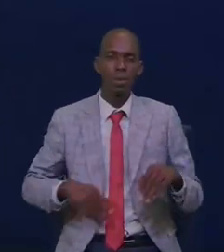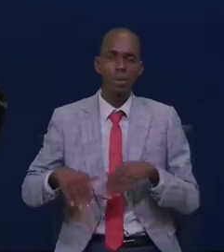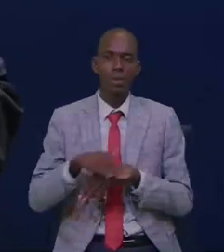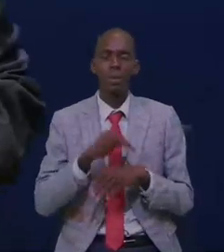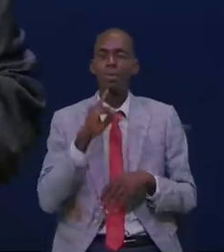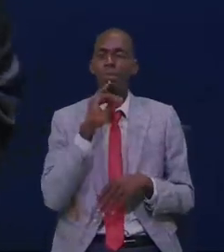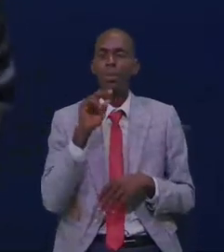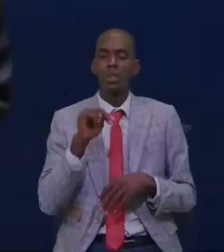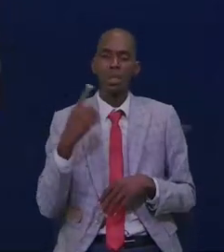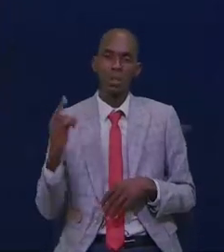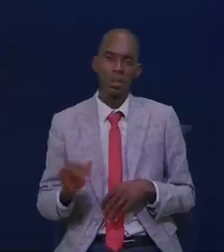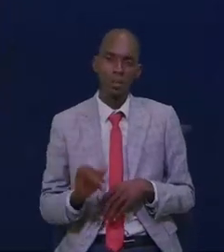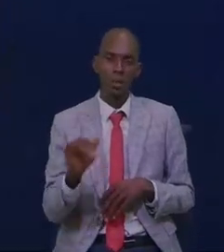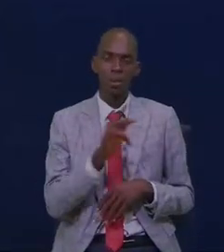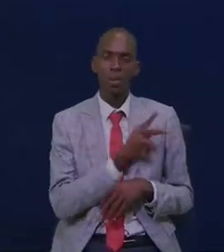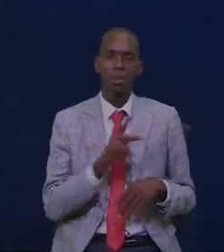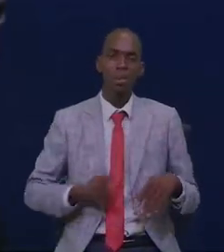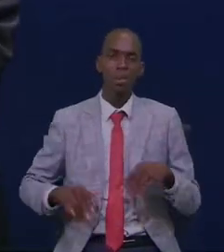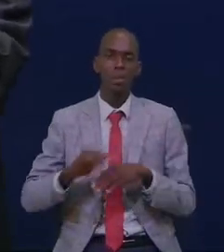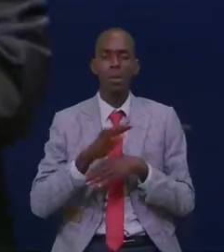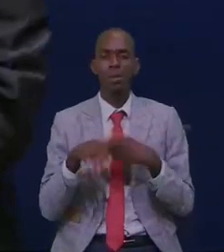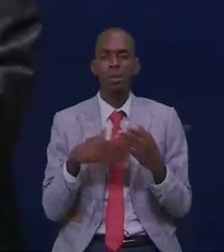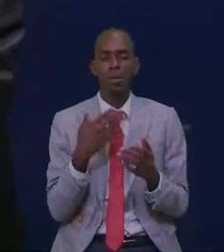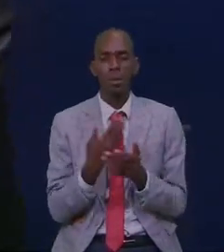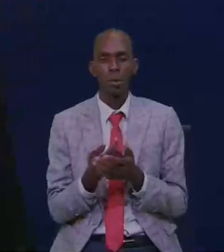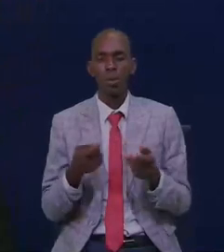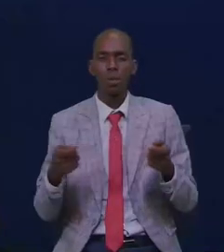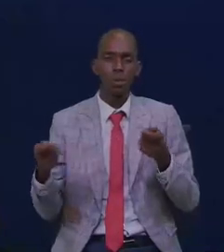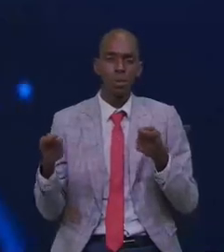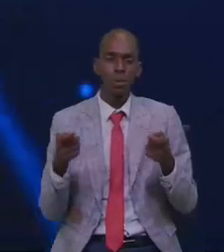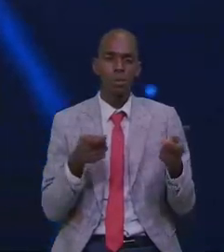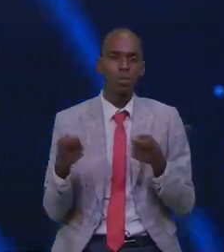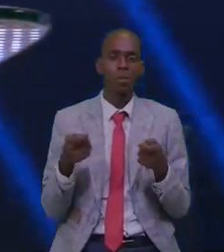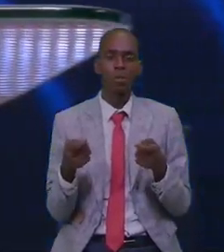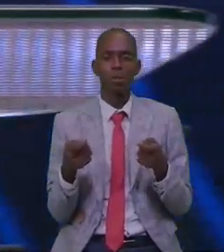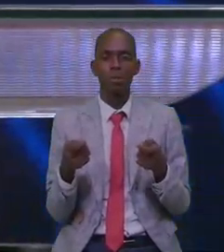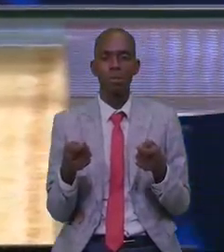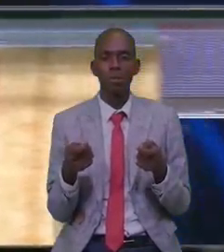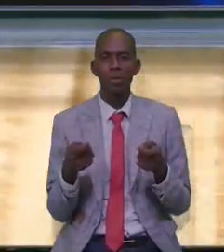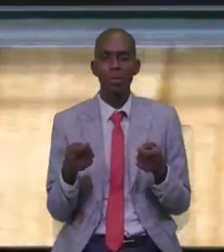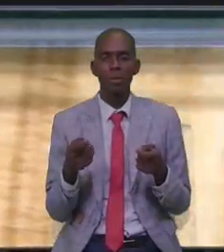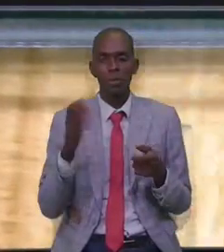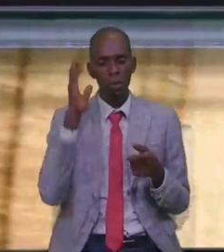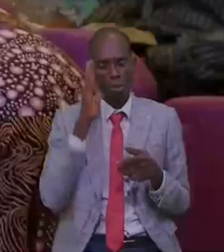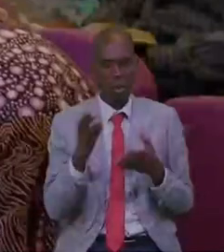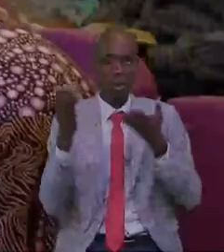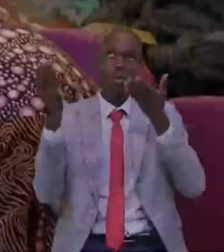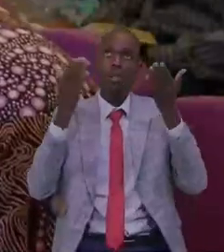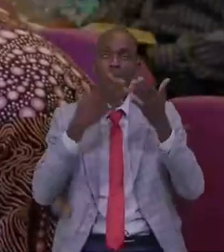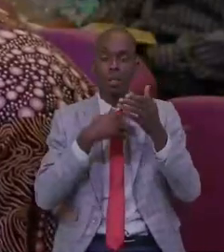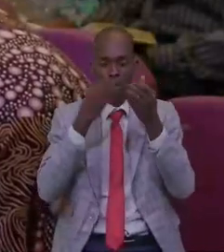éternel et tous les dominateurs le serviront et lui obéiront. Vous serez